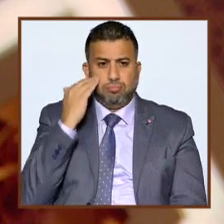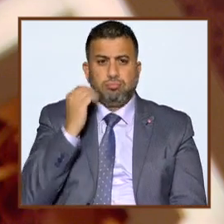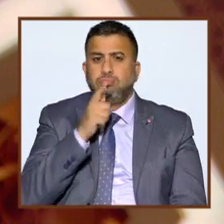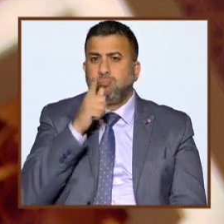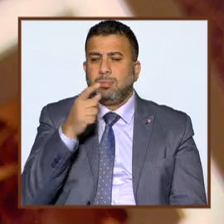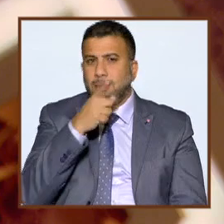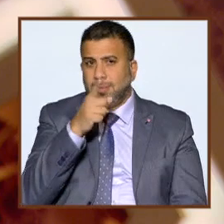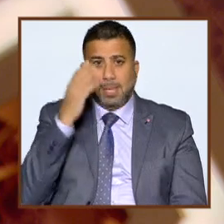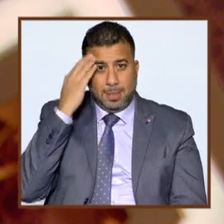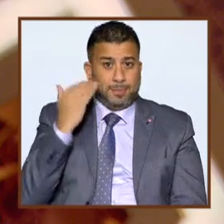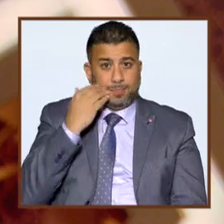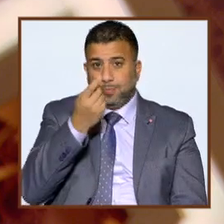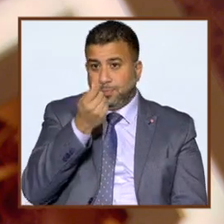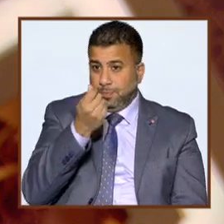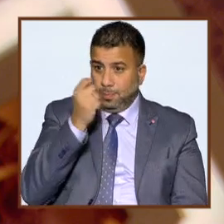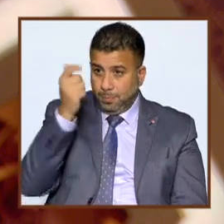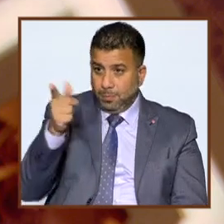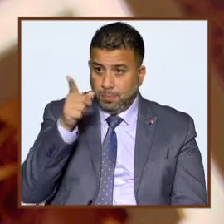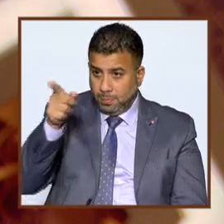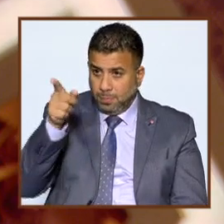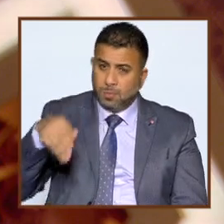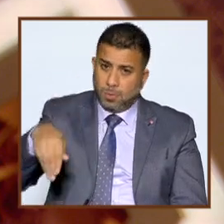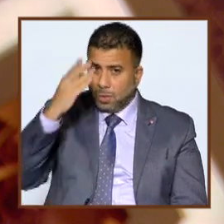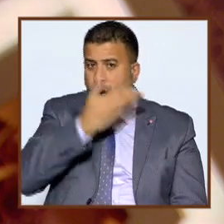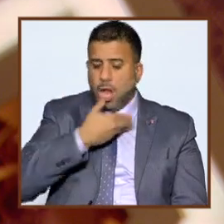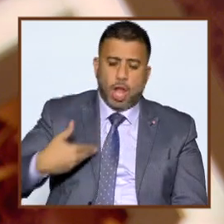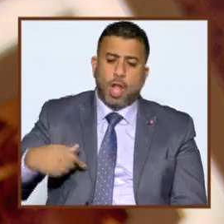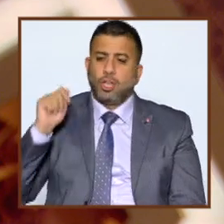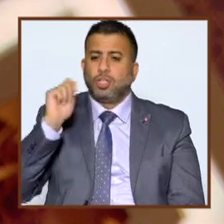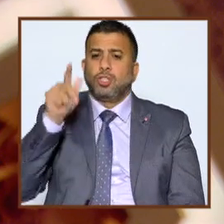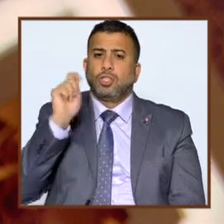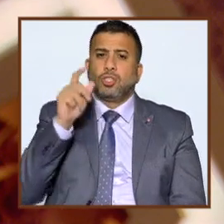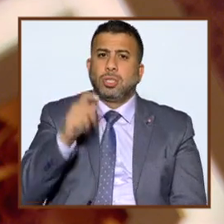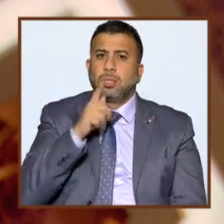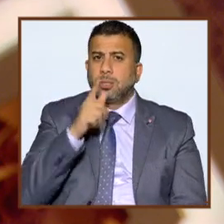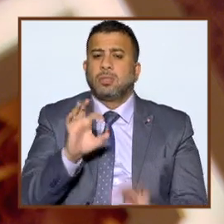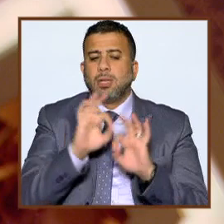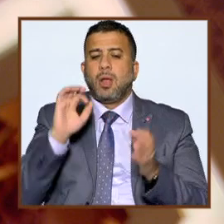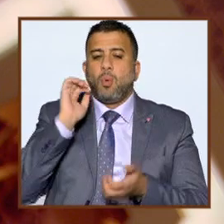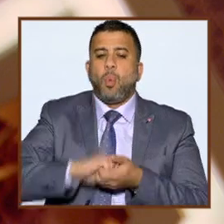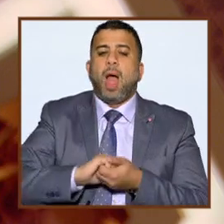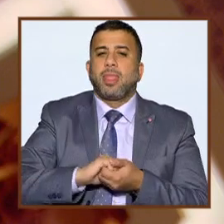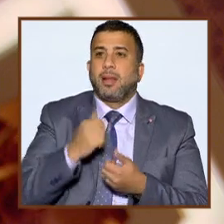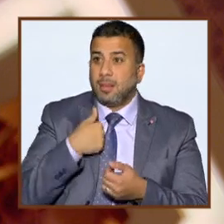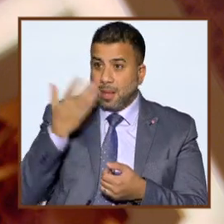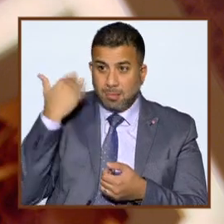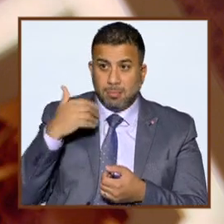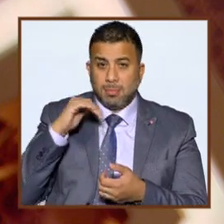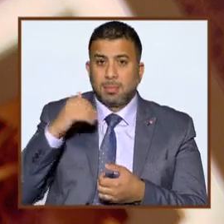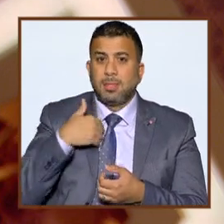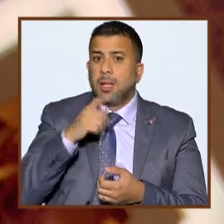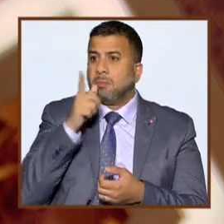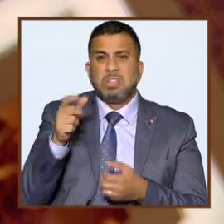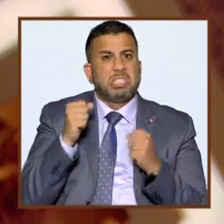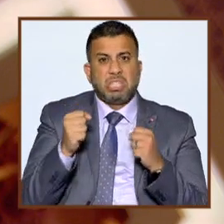عليها تبعثين لها هي مبلغ وترتب وضعها في الحج حتى يعني تكونين قد وفيت بوعدك، وإذا لم